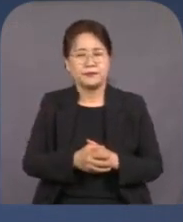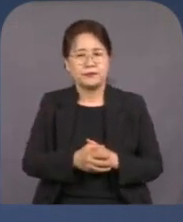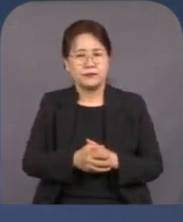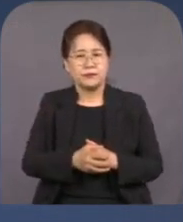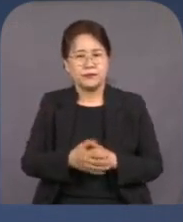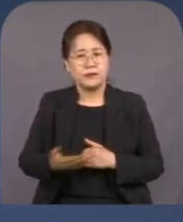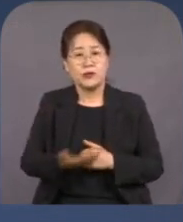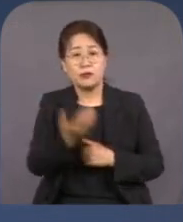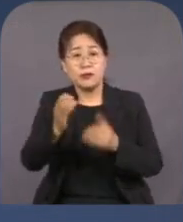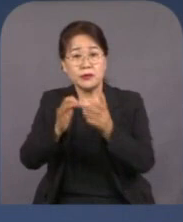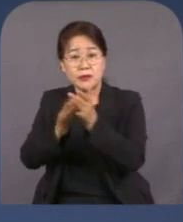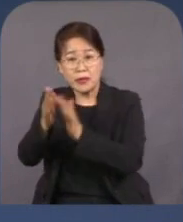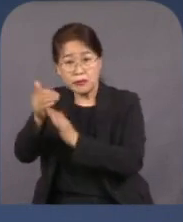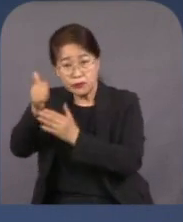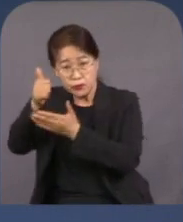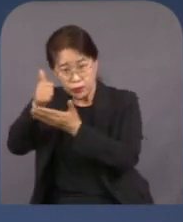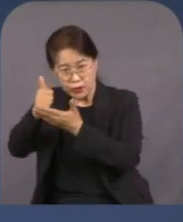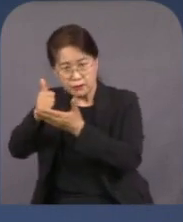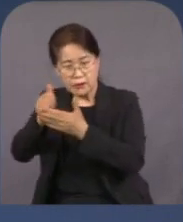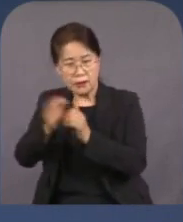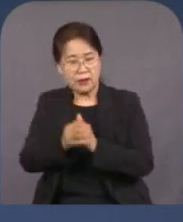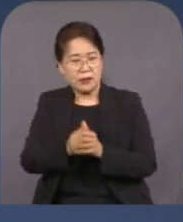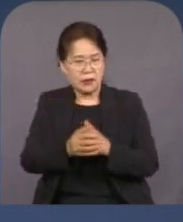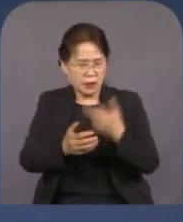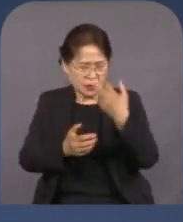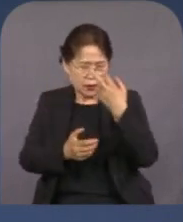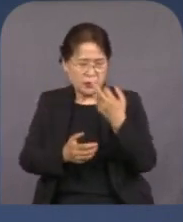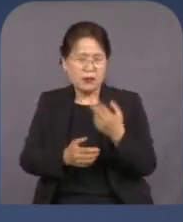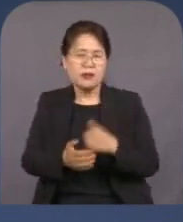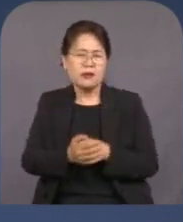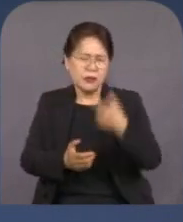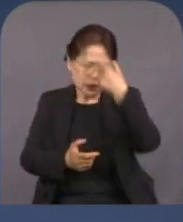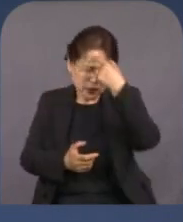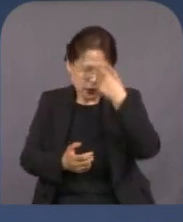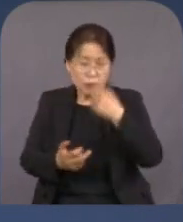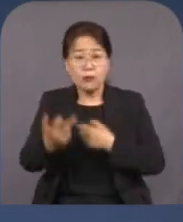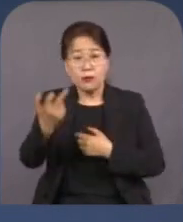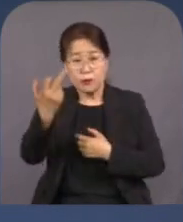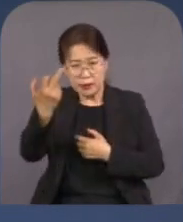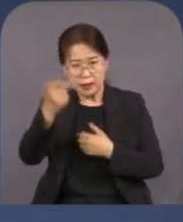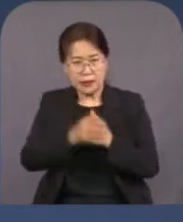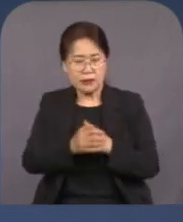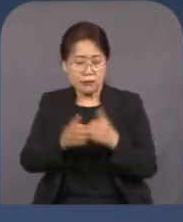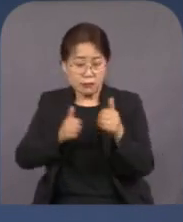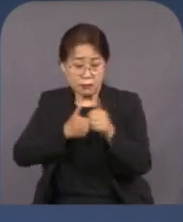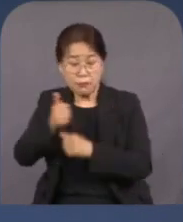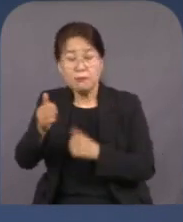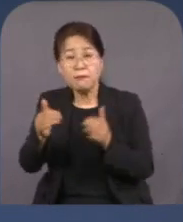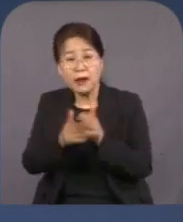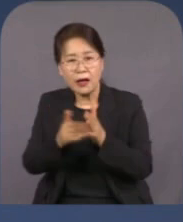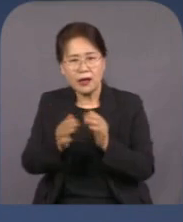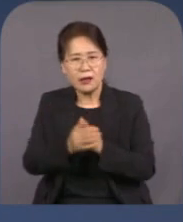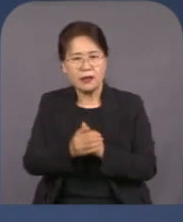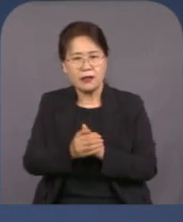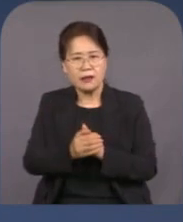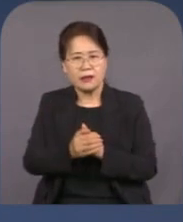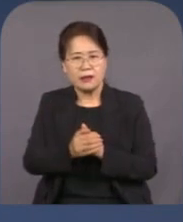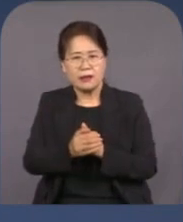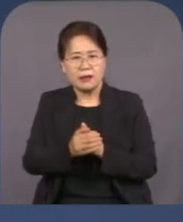여러분 우리 예수님도 겟세마네 동산에 그 기도의 현장에서 승리하셨기 때문에